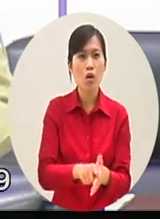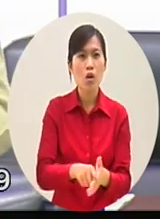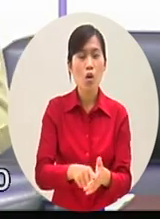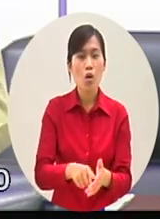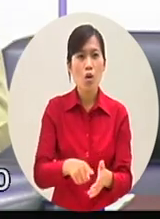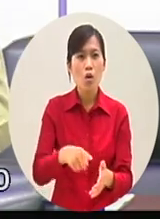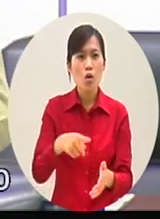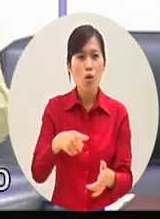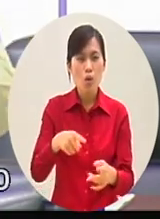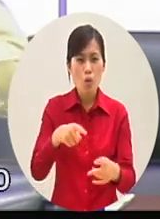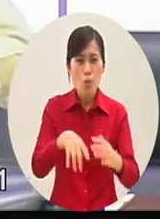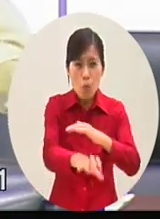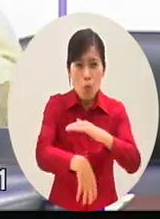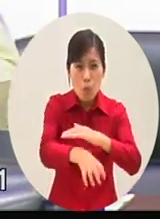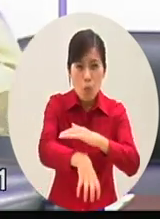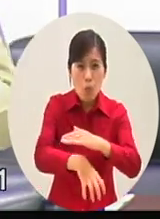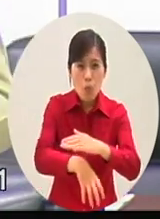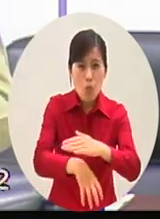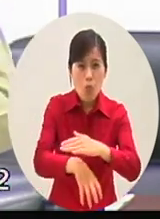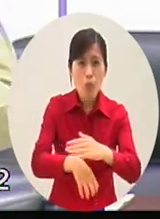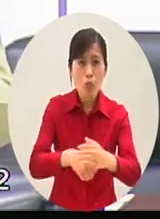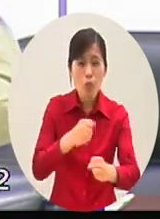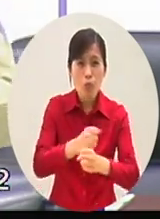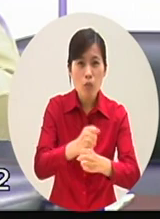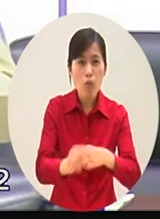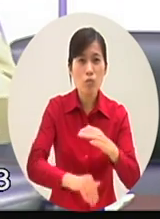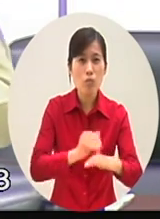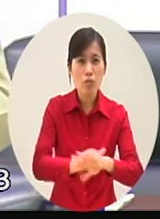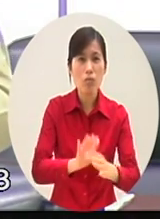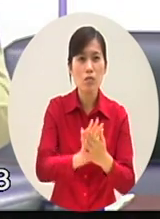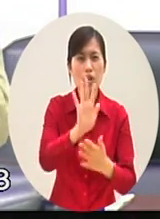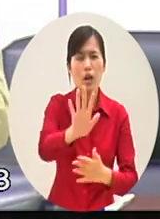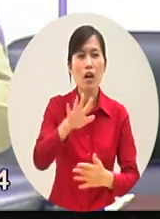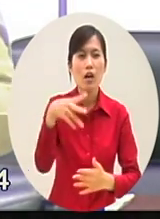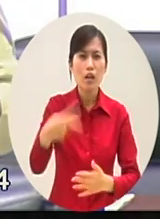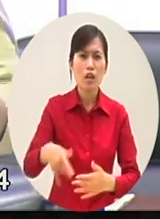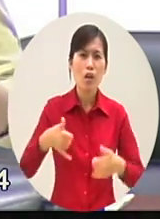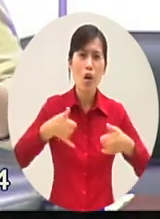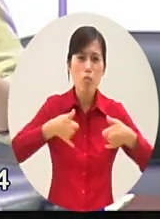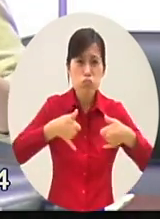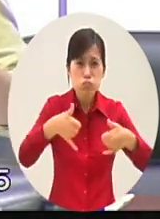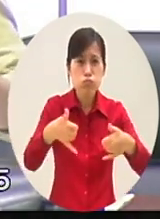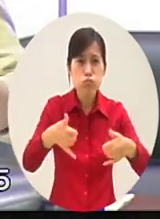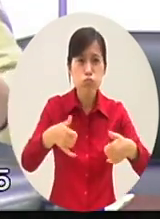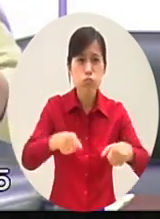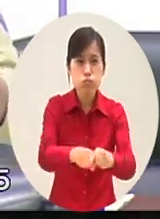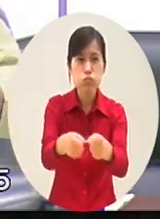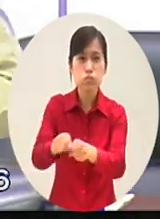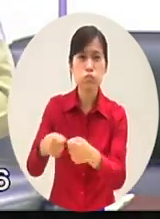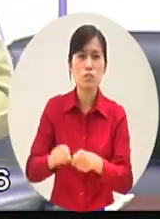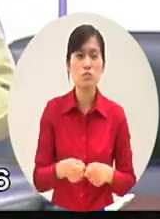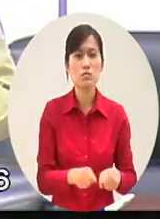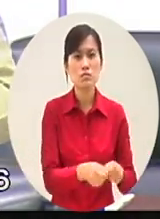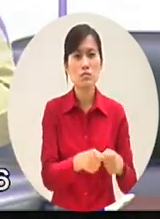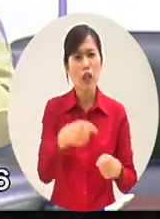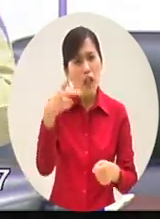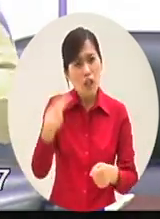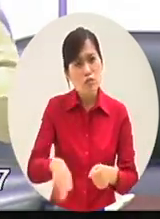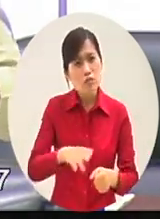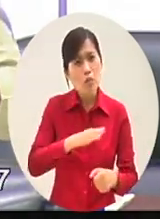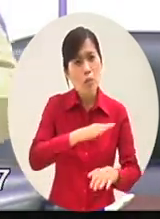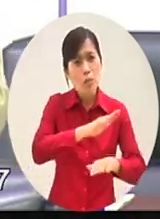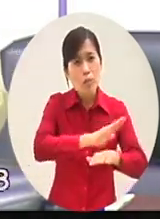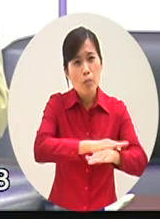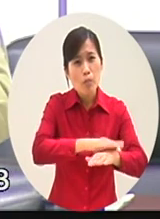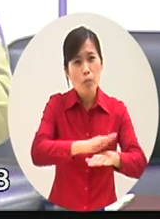铺必须要去重铺这个道路，可是咱这个路到现在100几年的五月份了，它